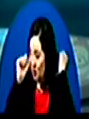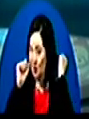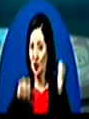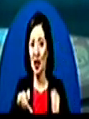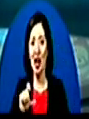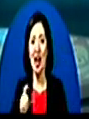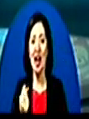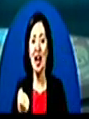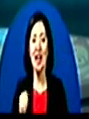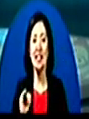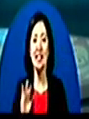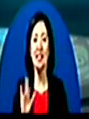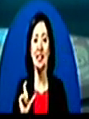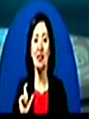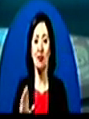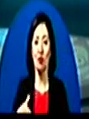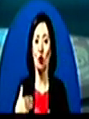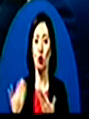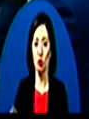Азизевт гардууллаа.